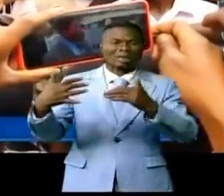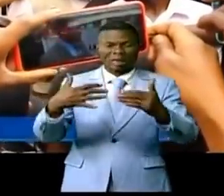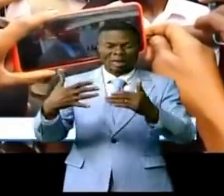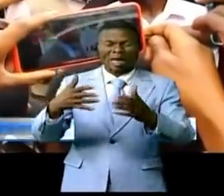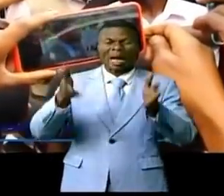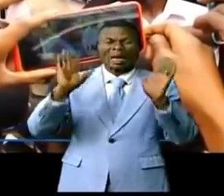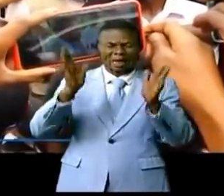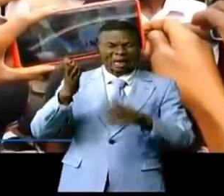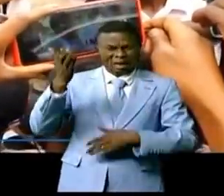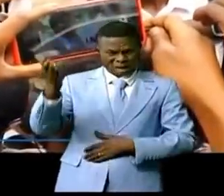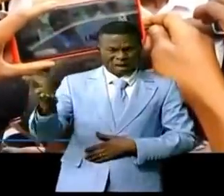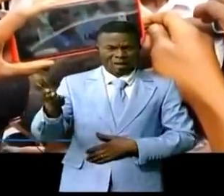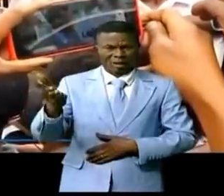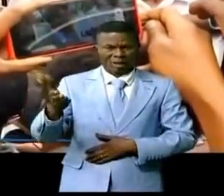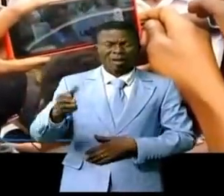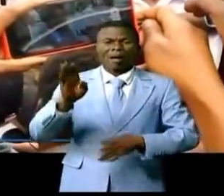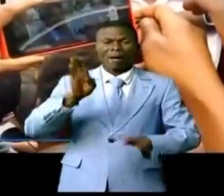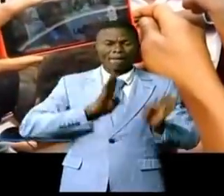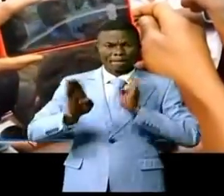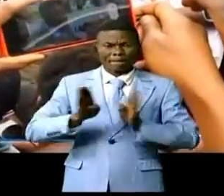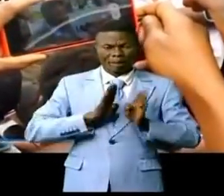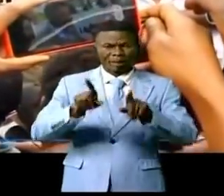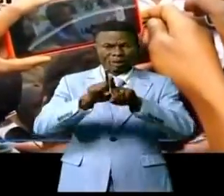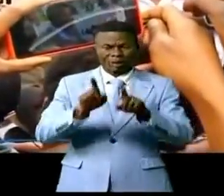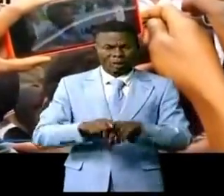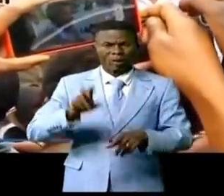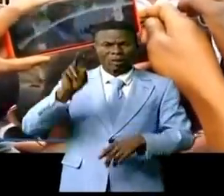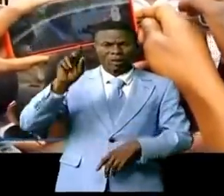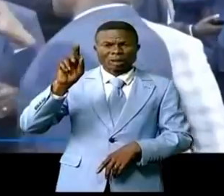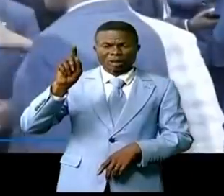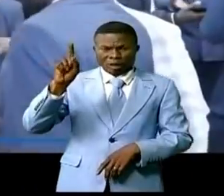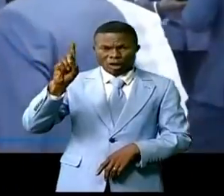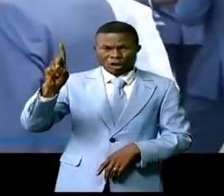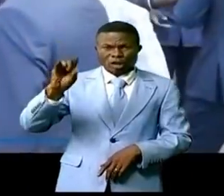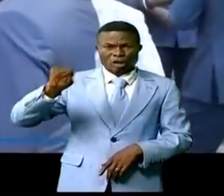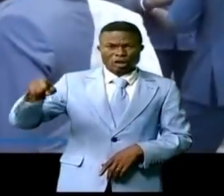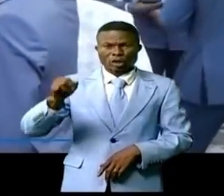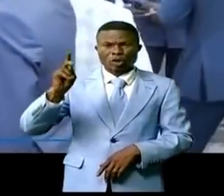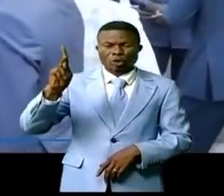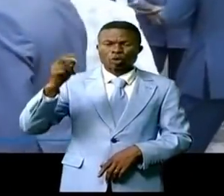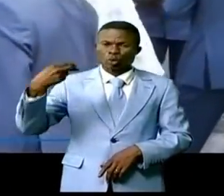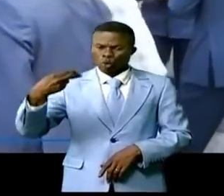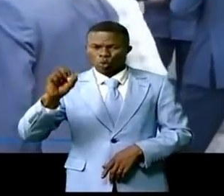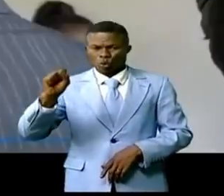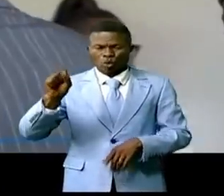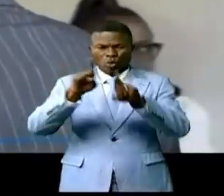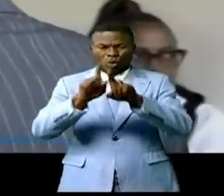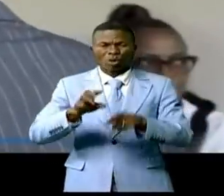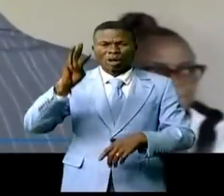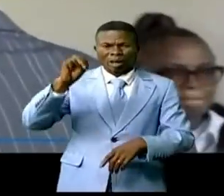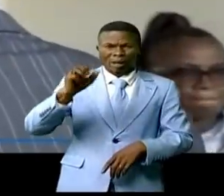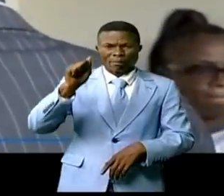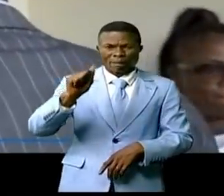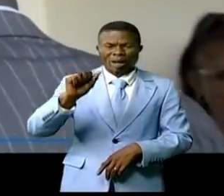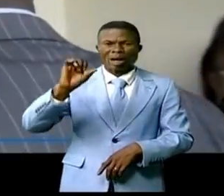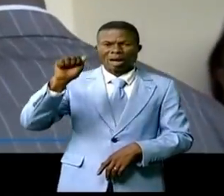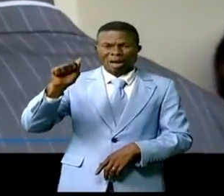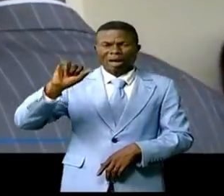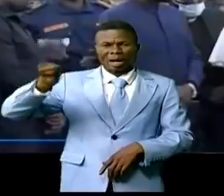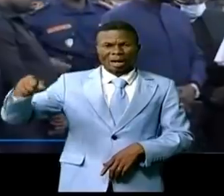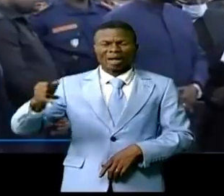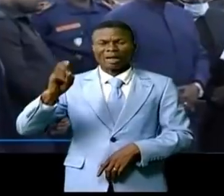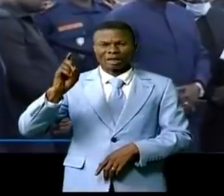de tension, comme à Beni, à Djougou, à Mahagi. Je crois que ces différentes propositions, nous